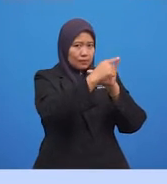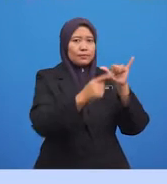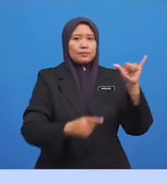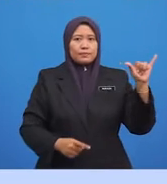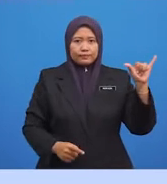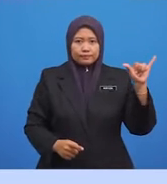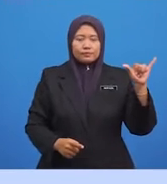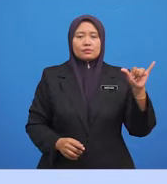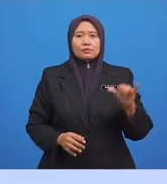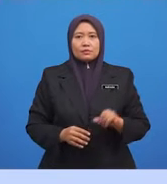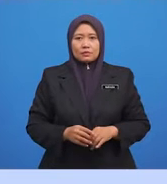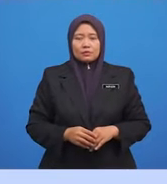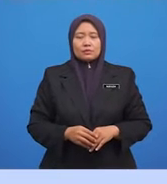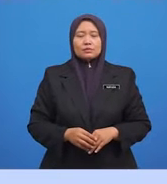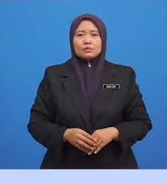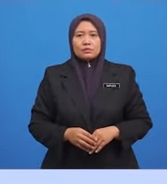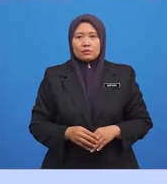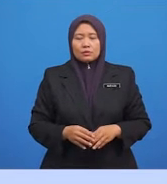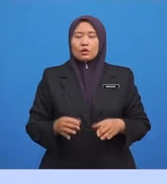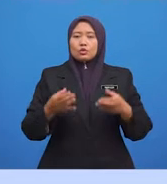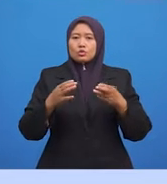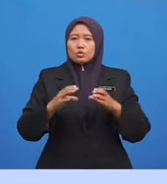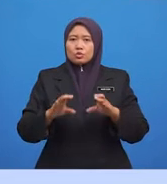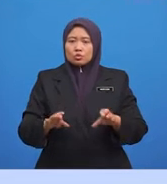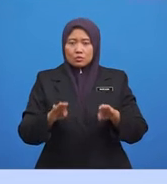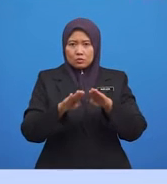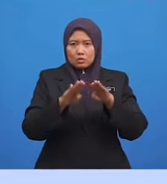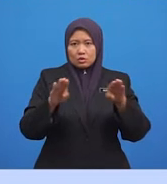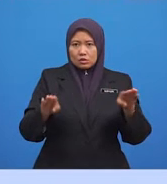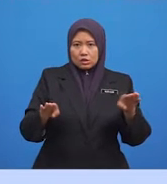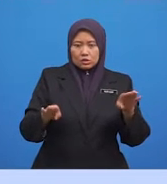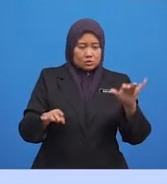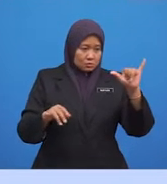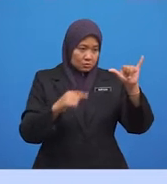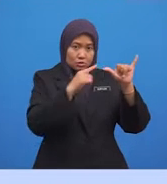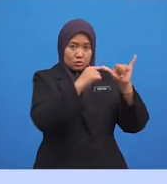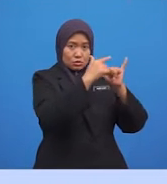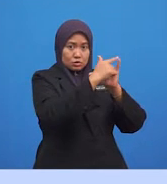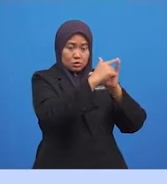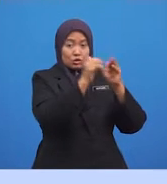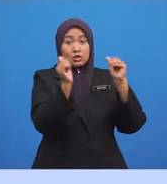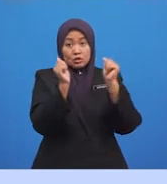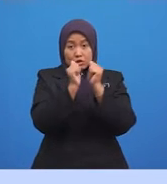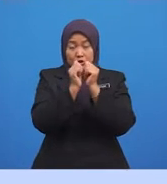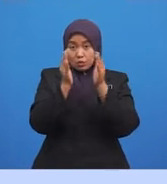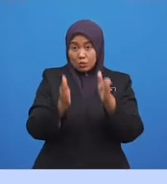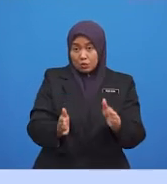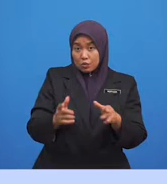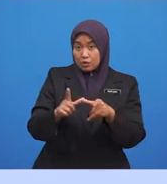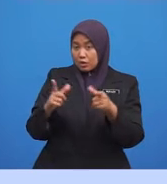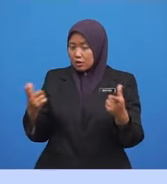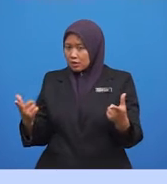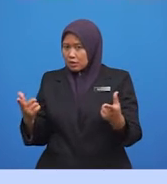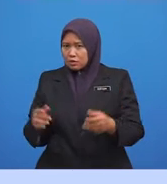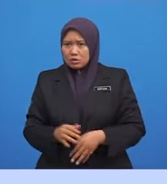Cuba kamu bandingkan jengkal kamu dengan orang yang berhampiran dengan kamu.